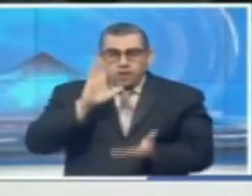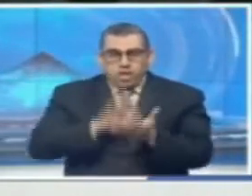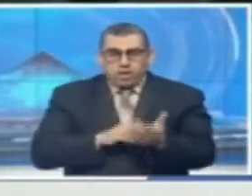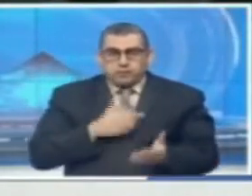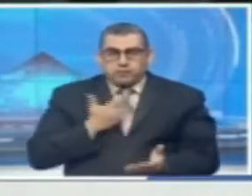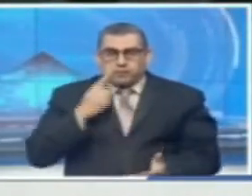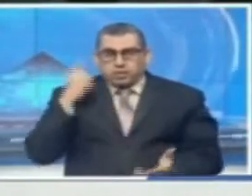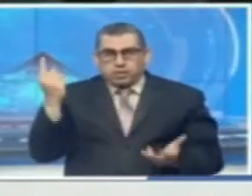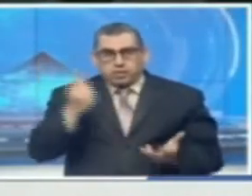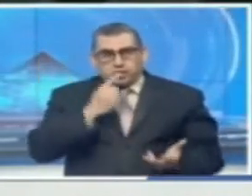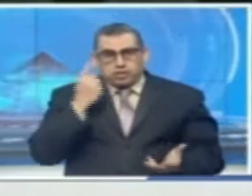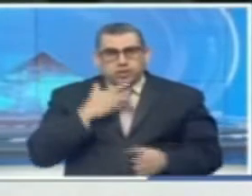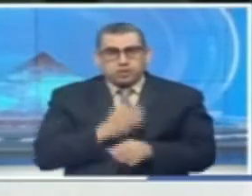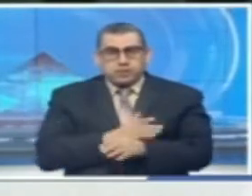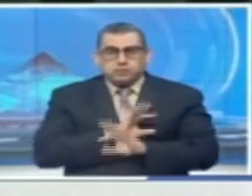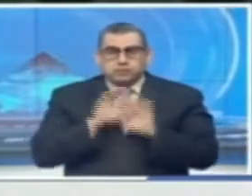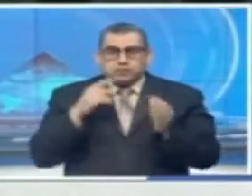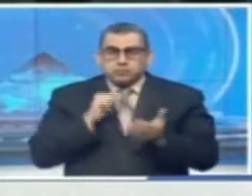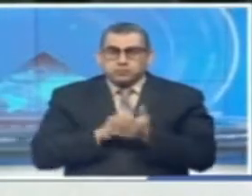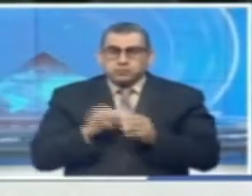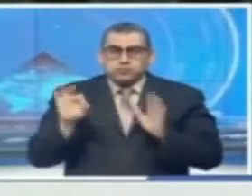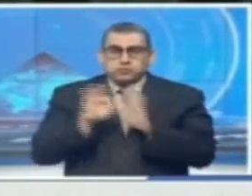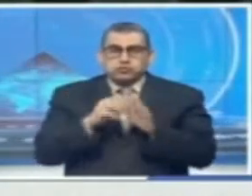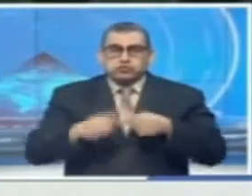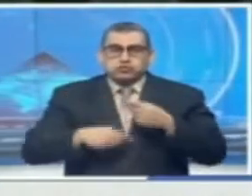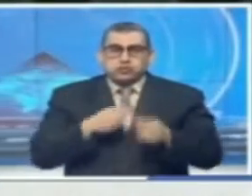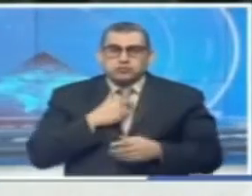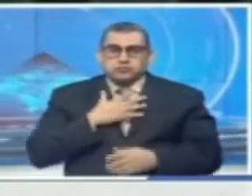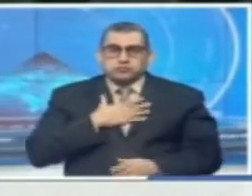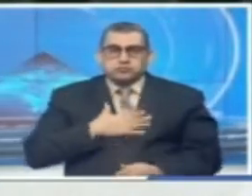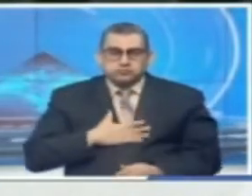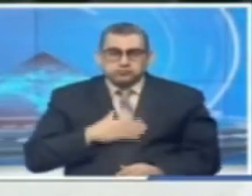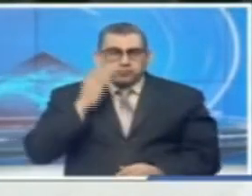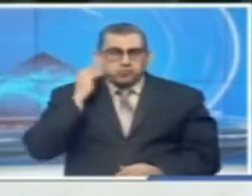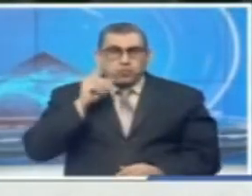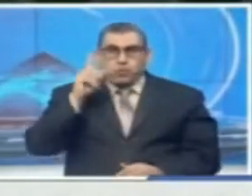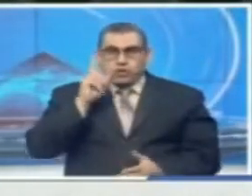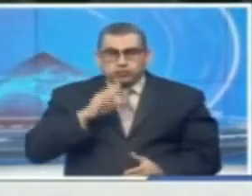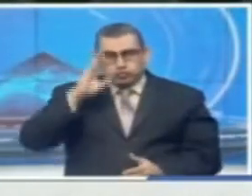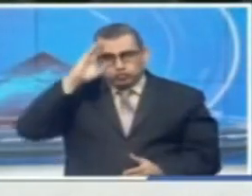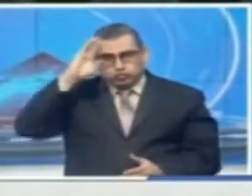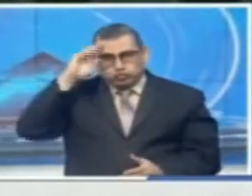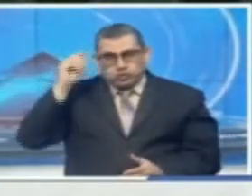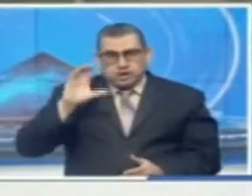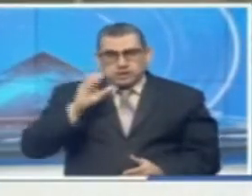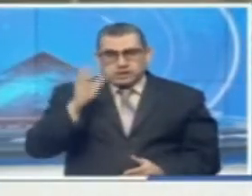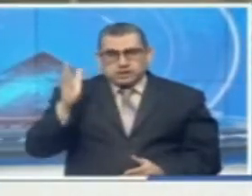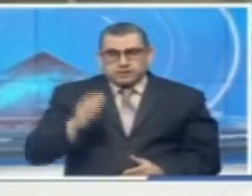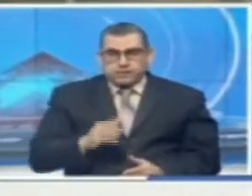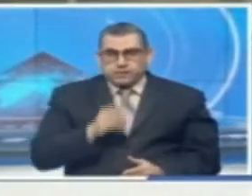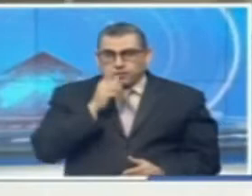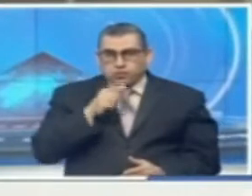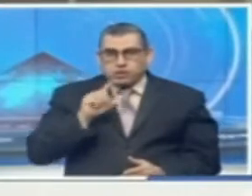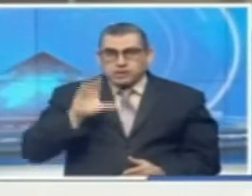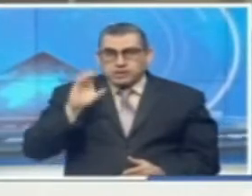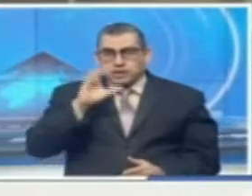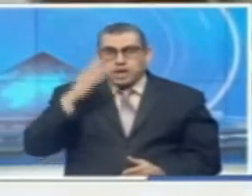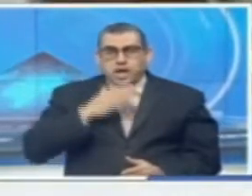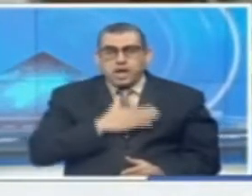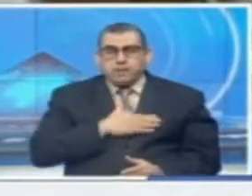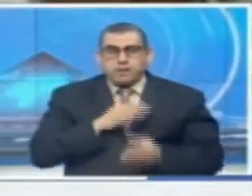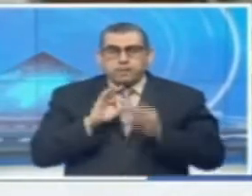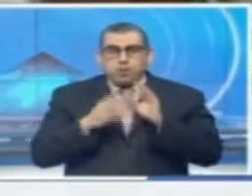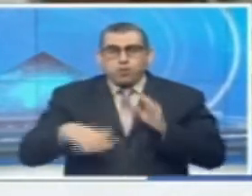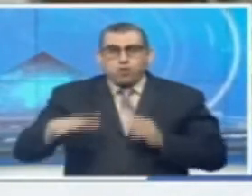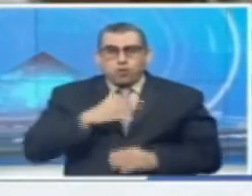ندوخ ونتعب وبتاع. الله بارك له، الله بارك له بجد والله، وربنا يخليه لنا. السيسي ده حبيبي الملايين. نشكر